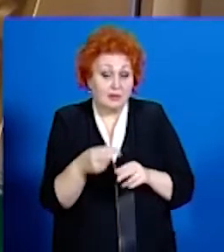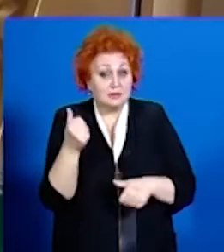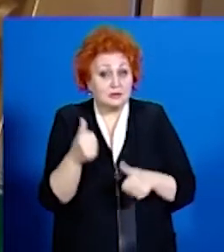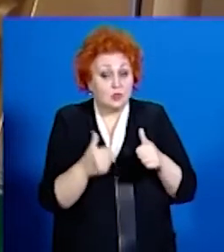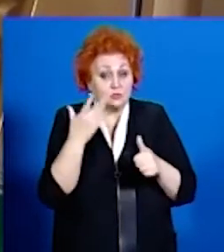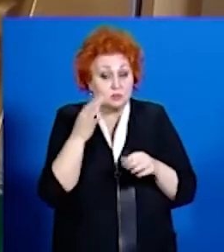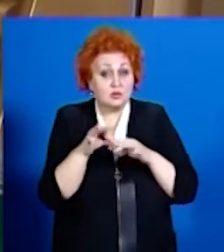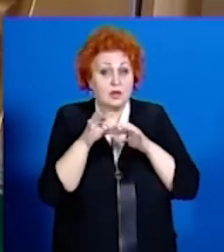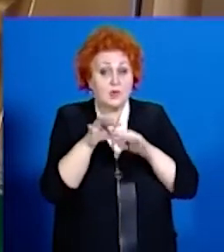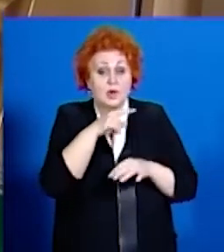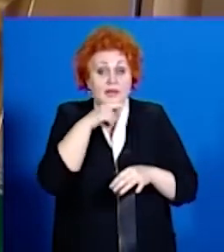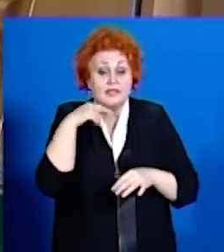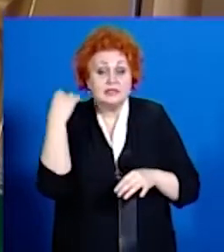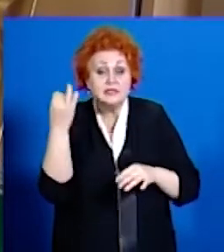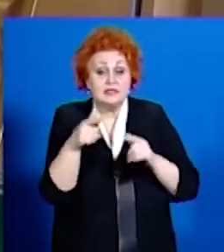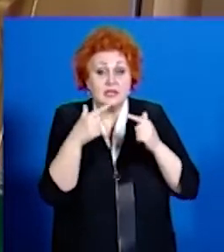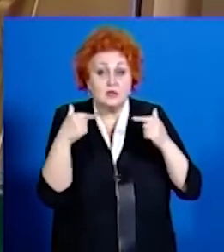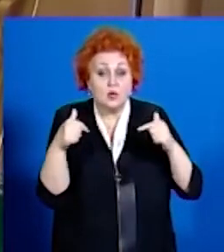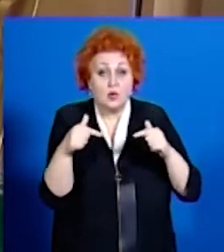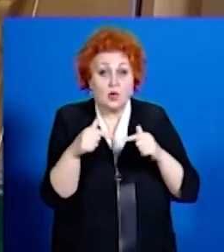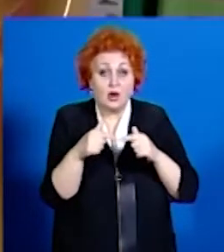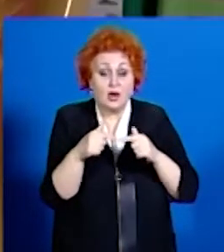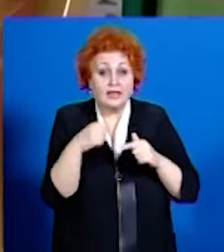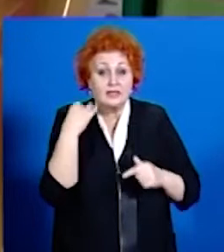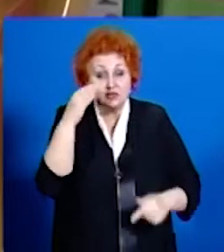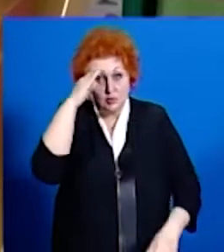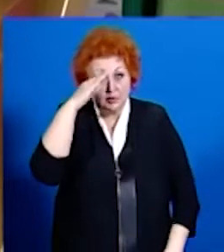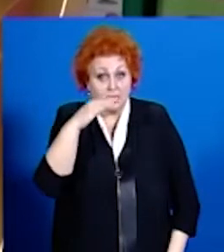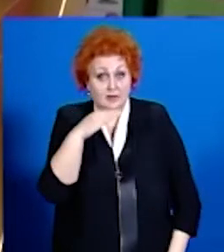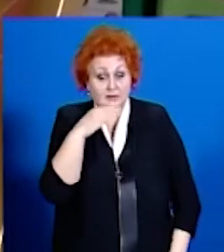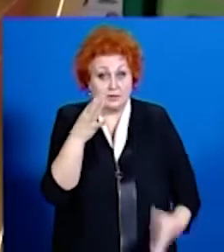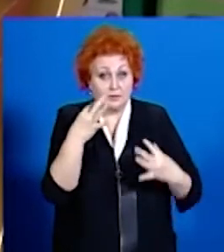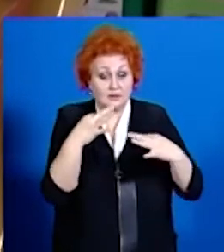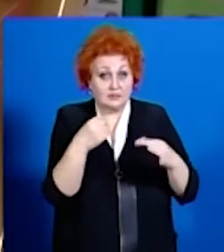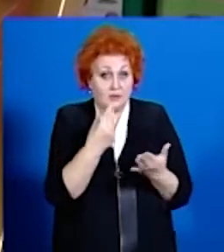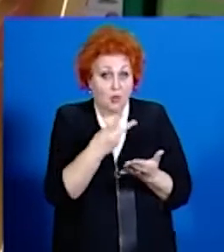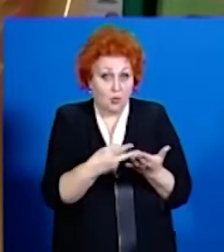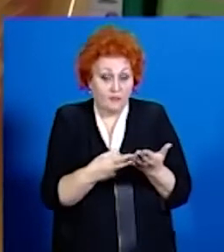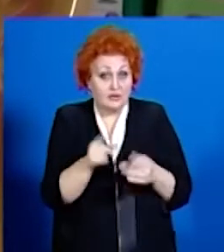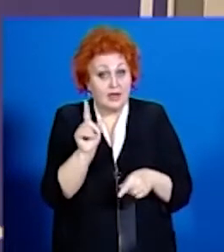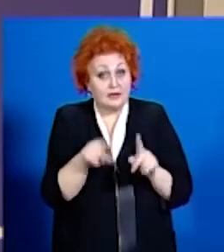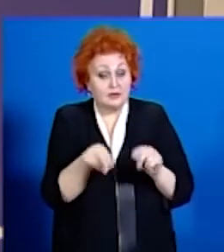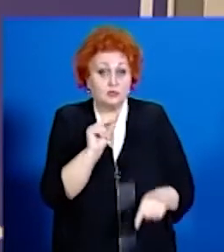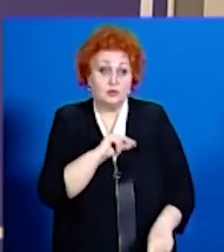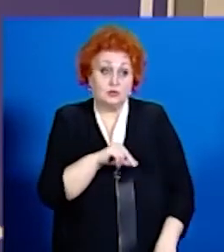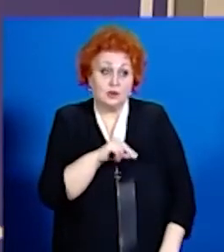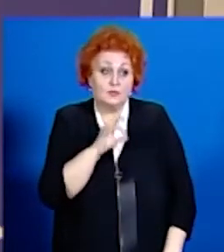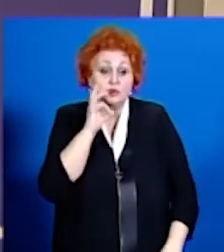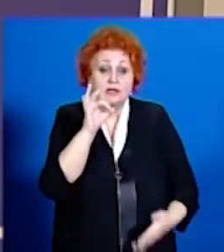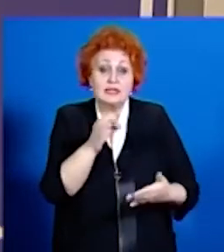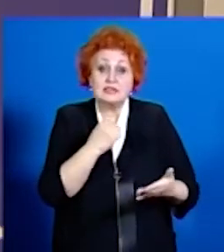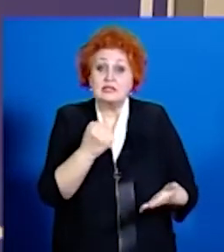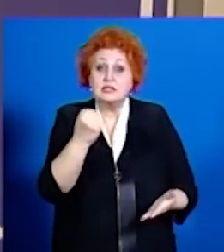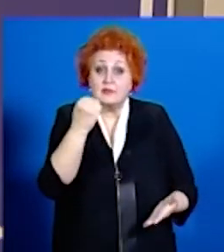конкурс, который проводит Российское историческое общество и Фонд истории Отечества, позволяет оценить их редкую работу и сказать за